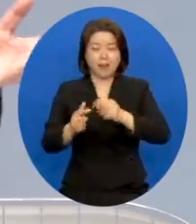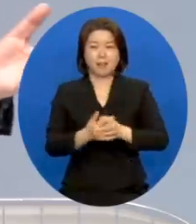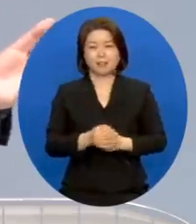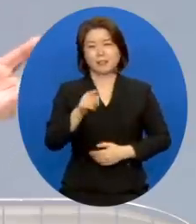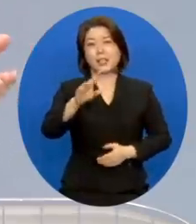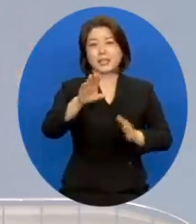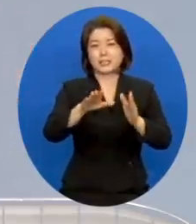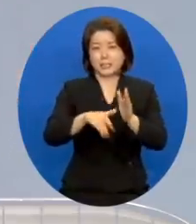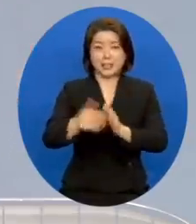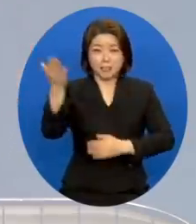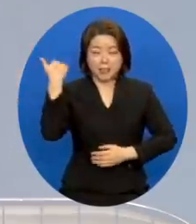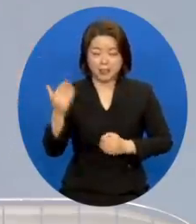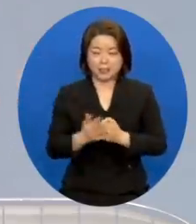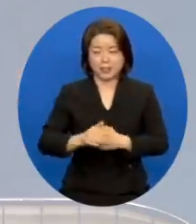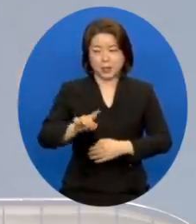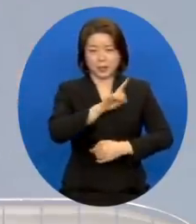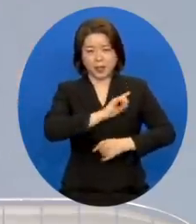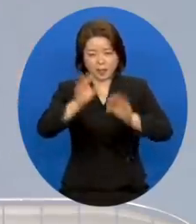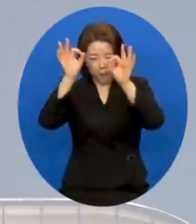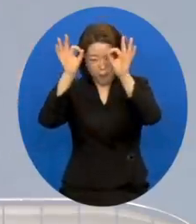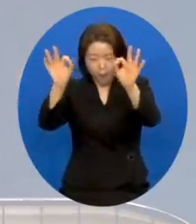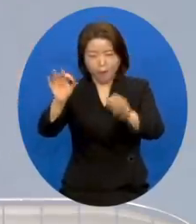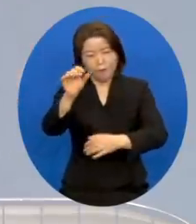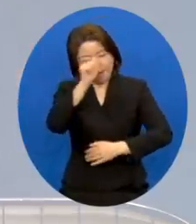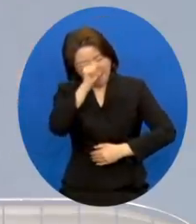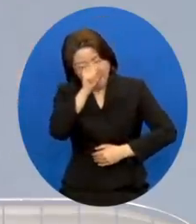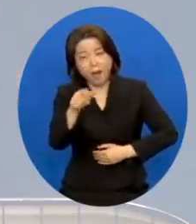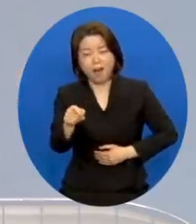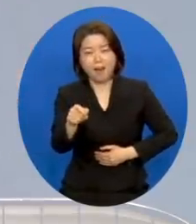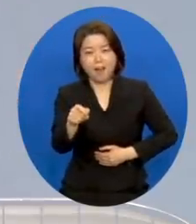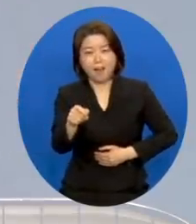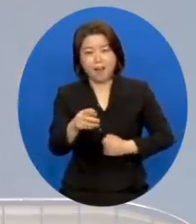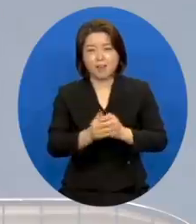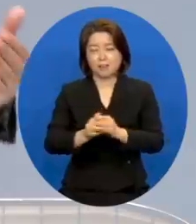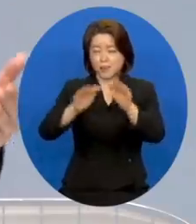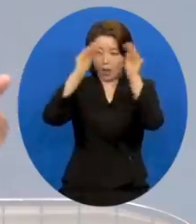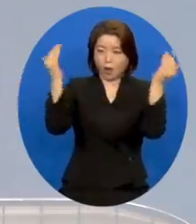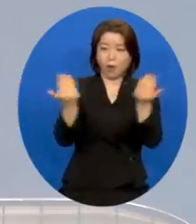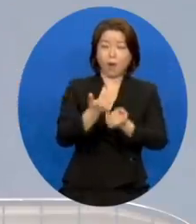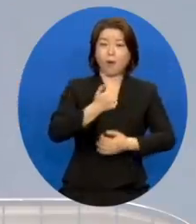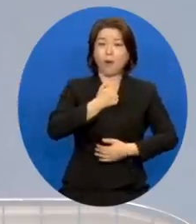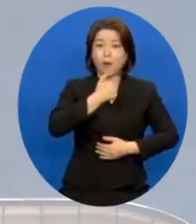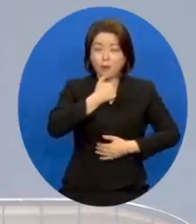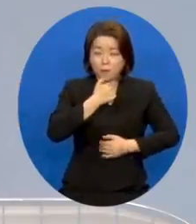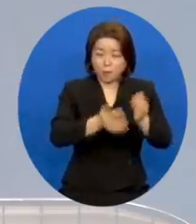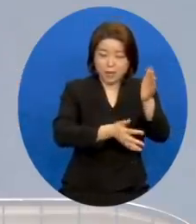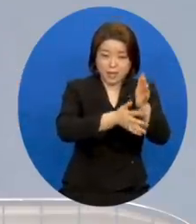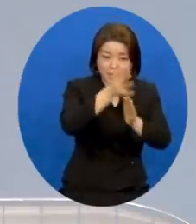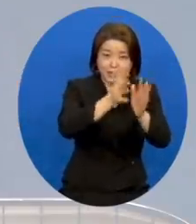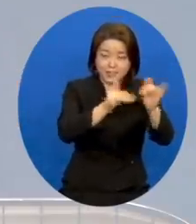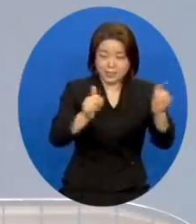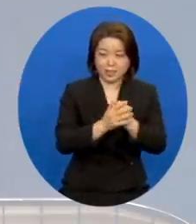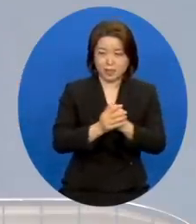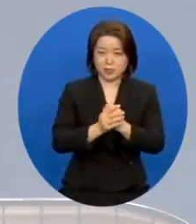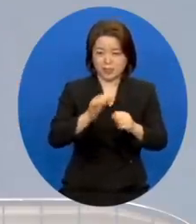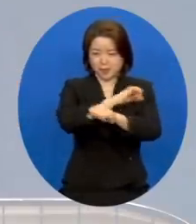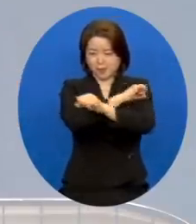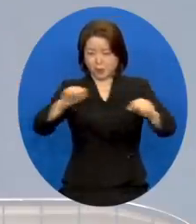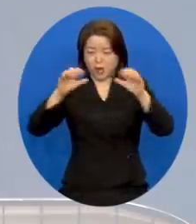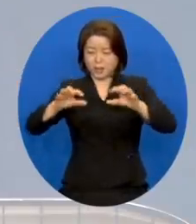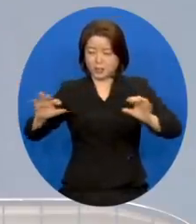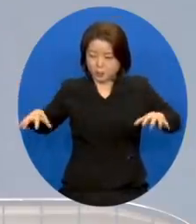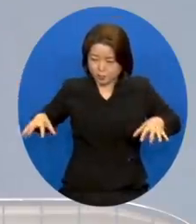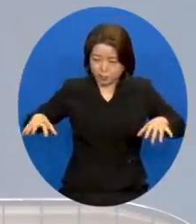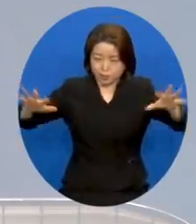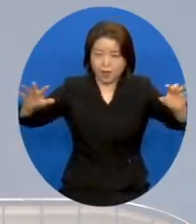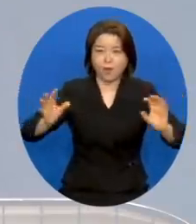그때 당시로서는 가장 볼만한 볼거리 에요 온 로마 시민들이 다 광장에 나와서 환호성을